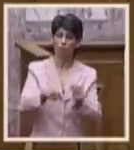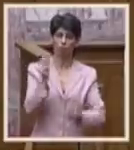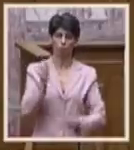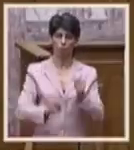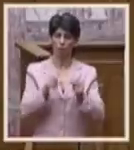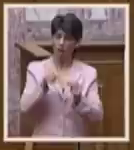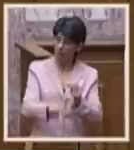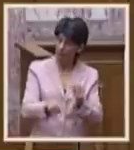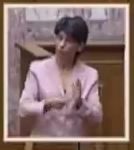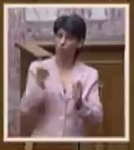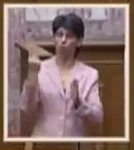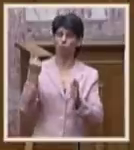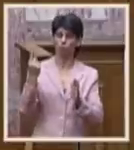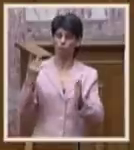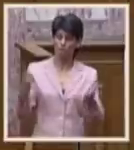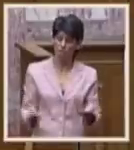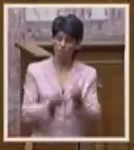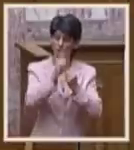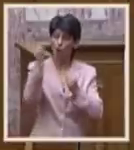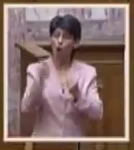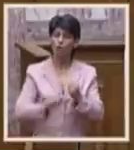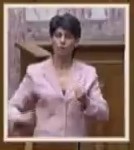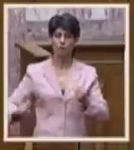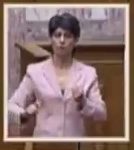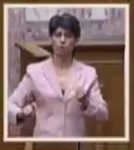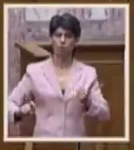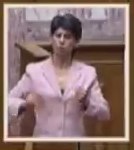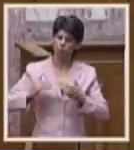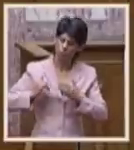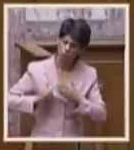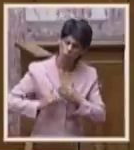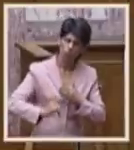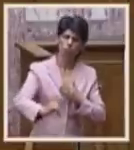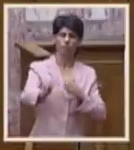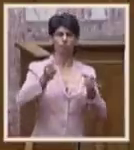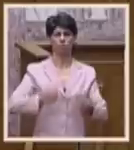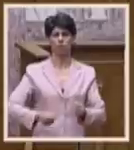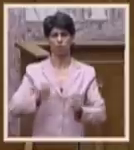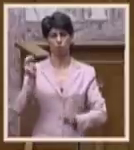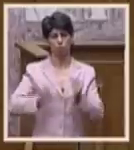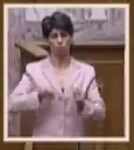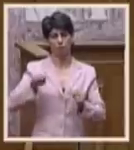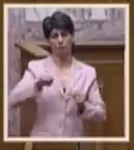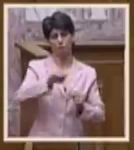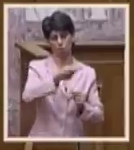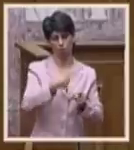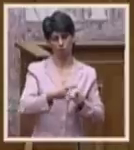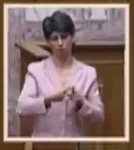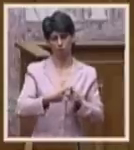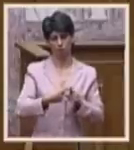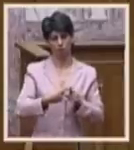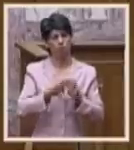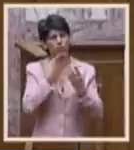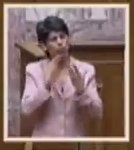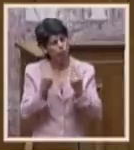φορά βιώσιμη σε μακροπρόθεσμη βάση για το πρόβλημα του υπέρογκου χρέους της χώρας. Για να καλύψουμε ομαλά τις δανειακές